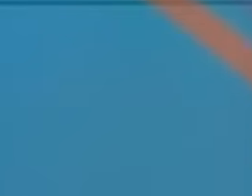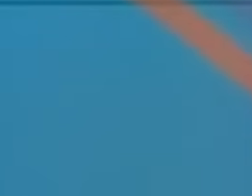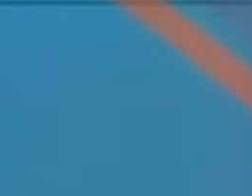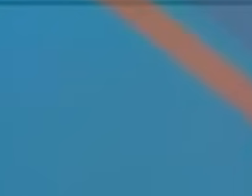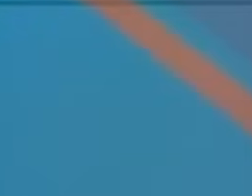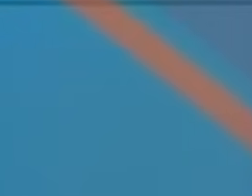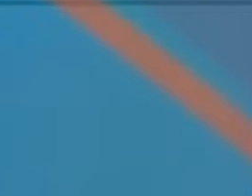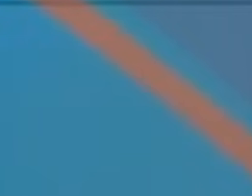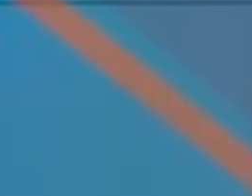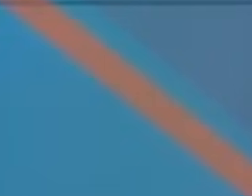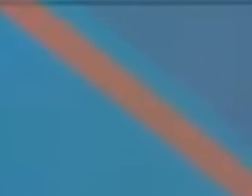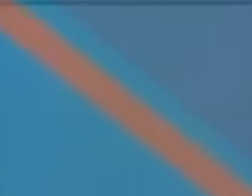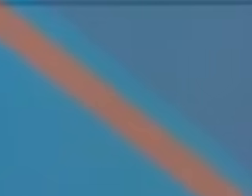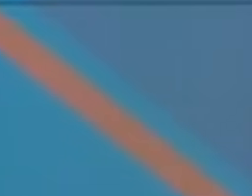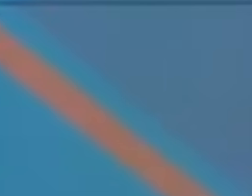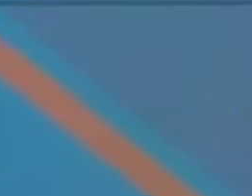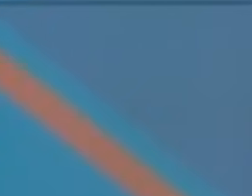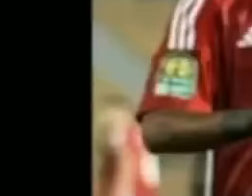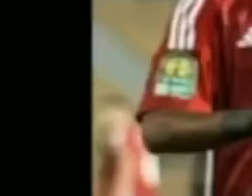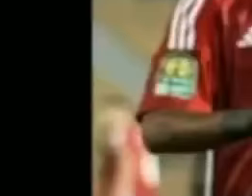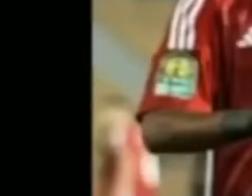ومعكم في أخبار الرياضة،